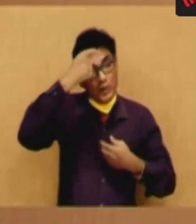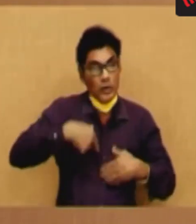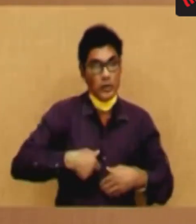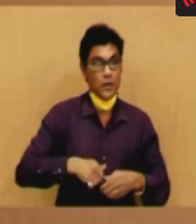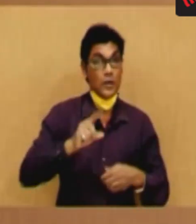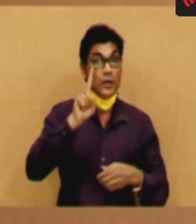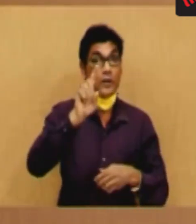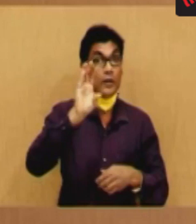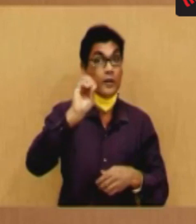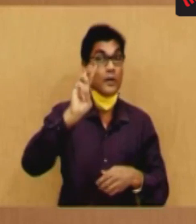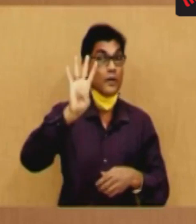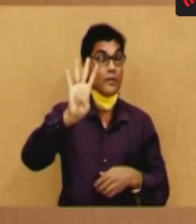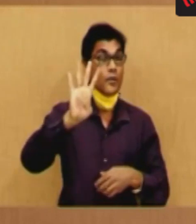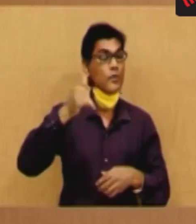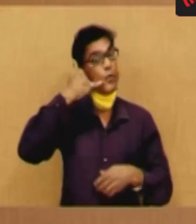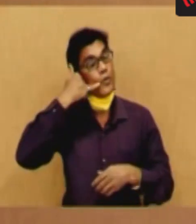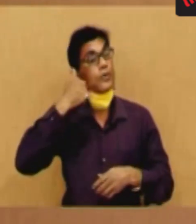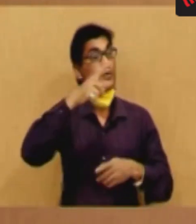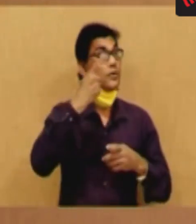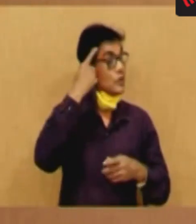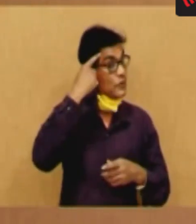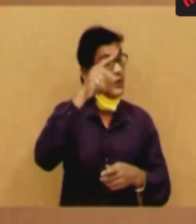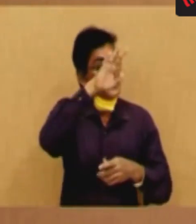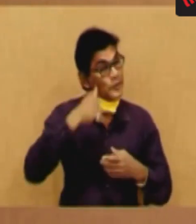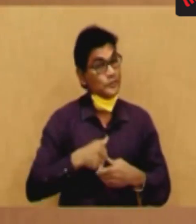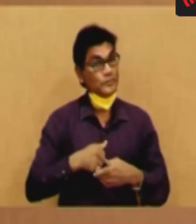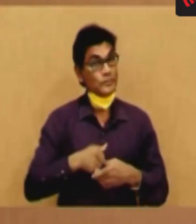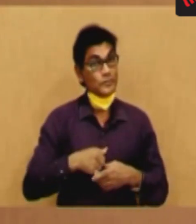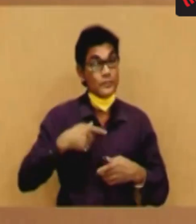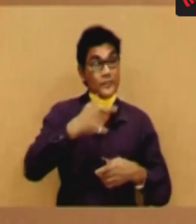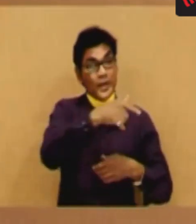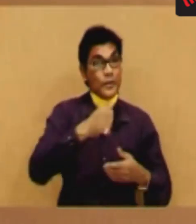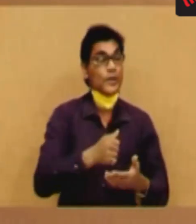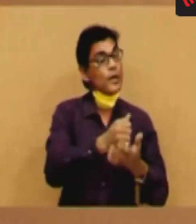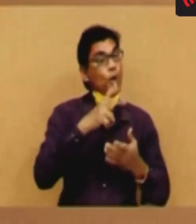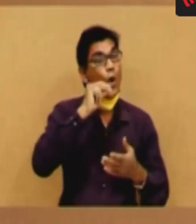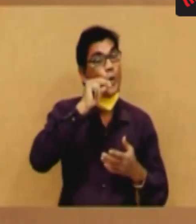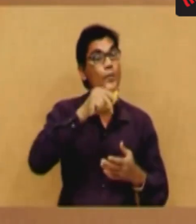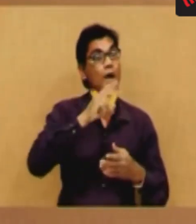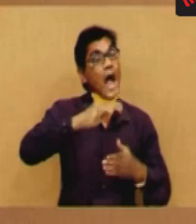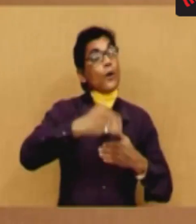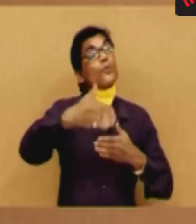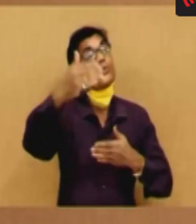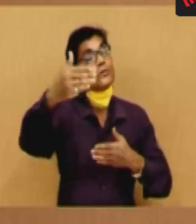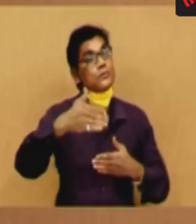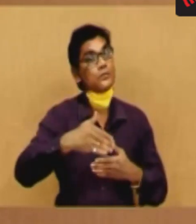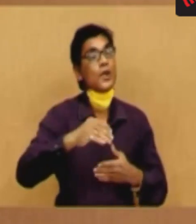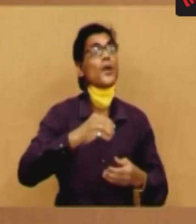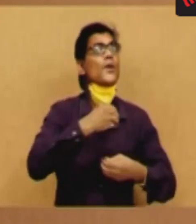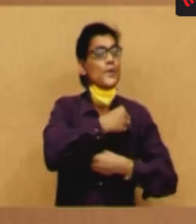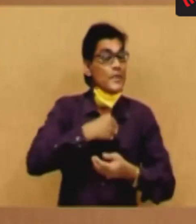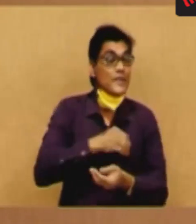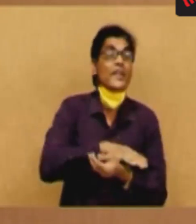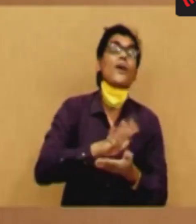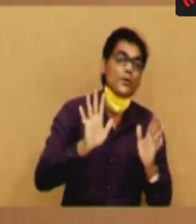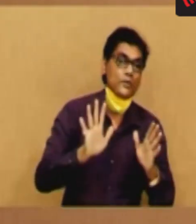भाबरे 104 को फोन करिकि आमको जणेबे एवं आमे आपण मानकु कहिबु आगो को कौन आपणकर चिकित्सा